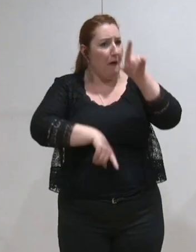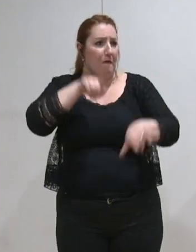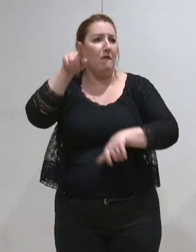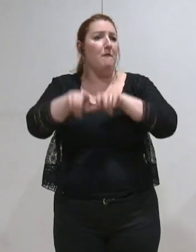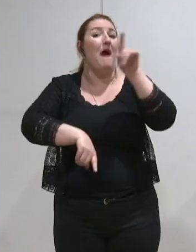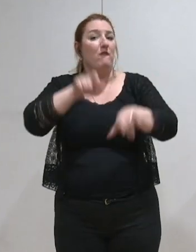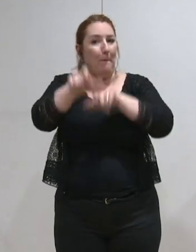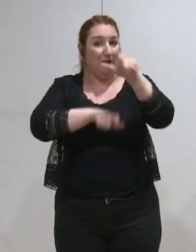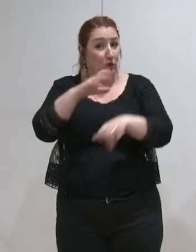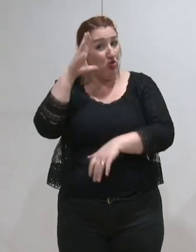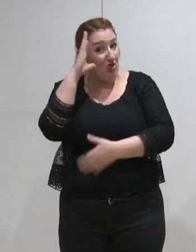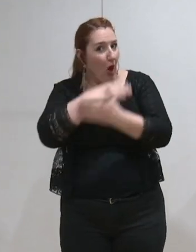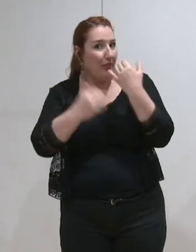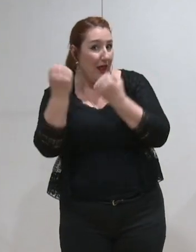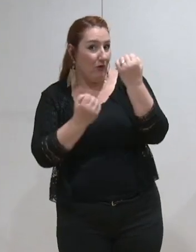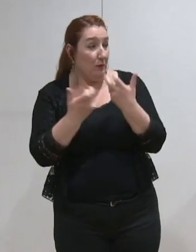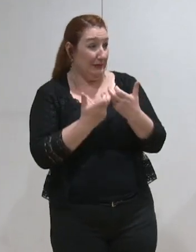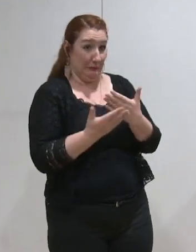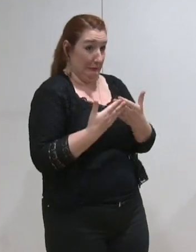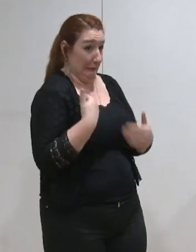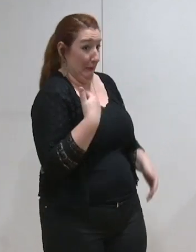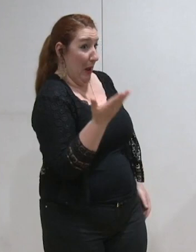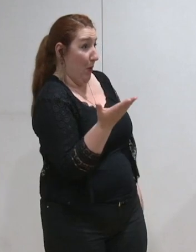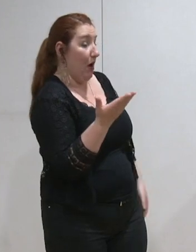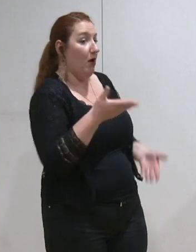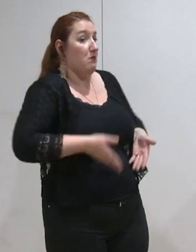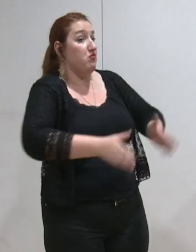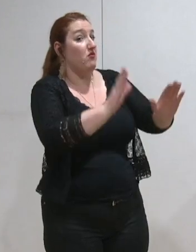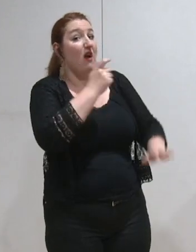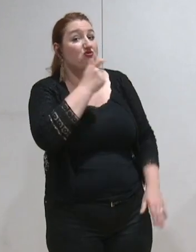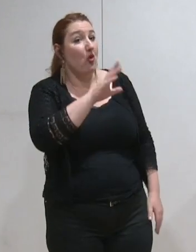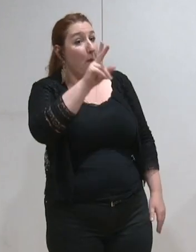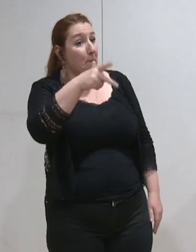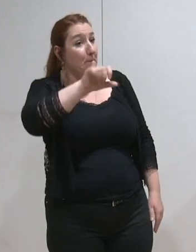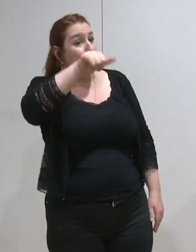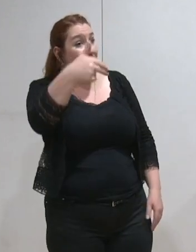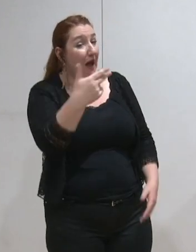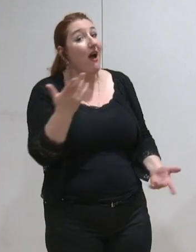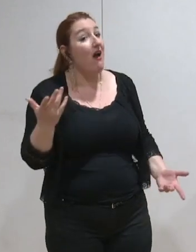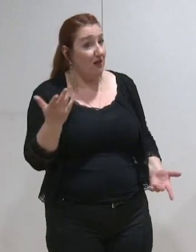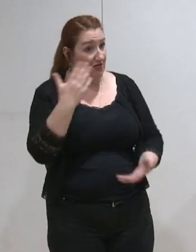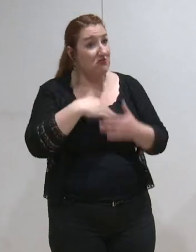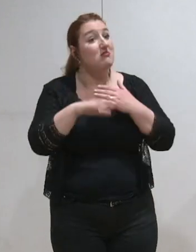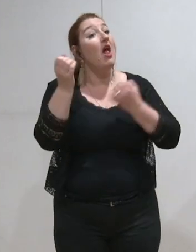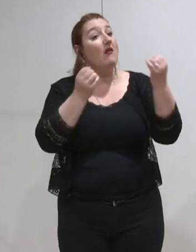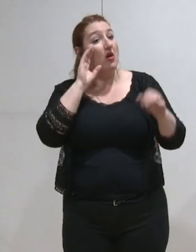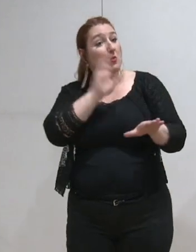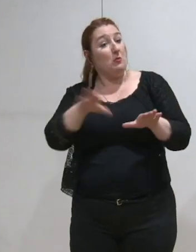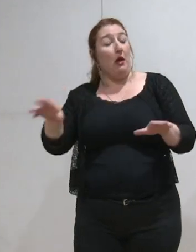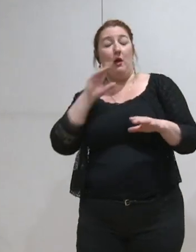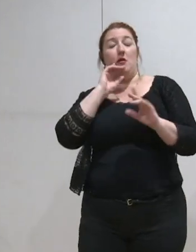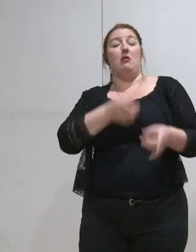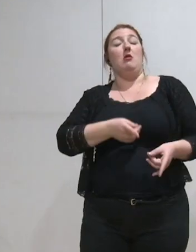tout près d'ici sur un parking boulevard jampin qui n'a pas honte pour notre société